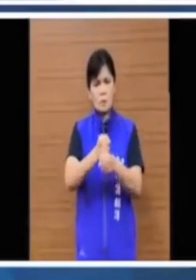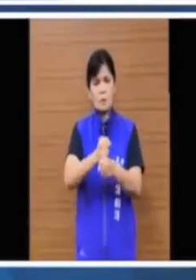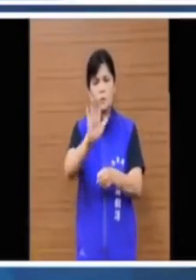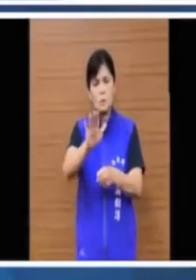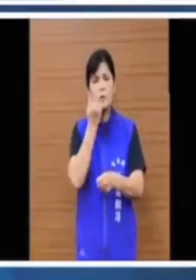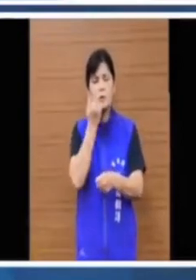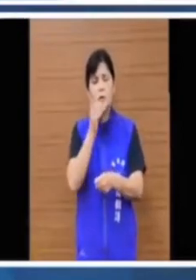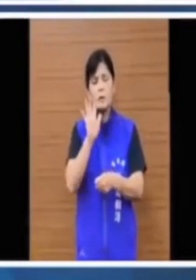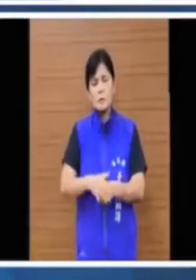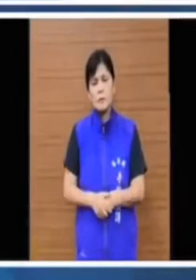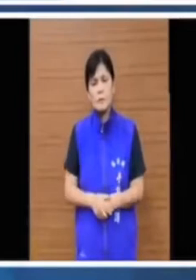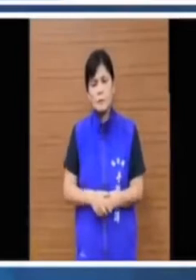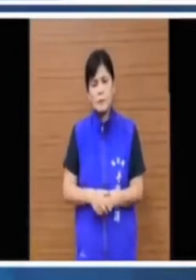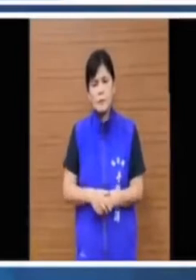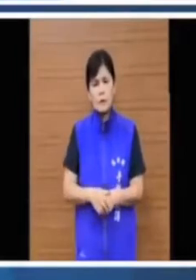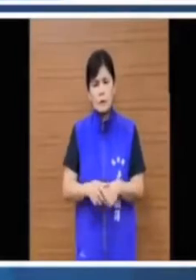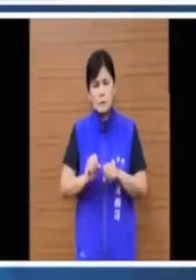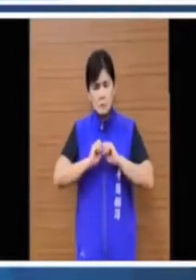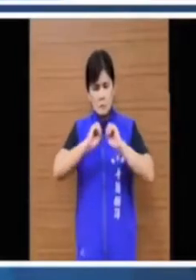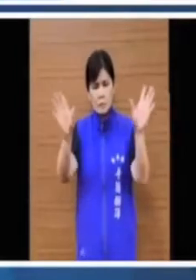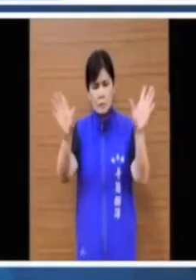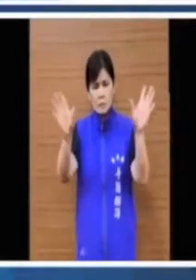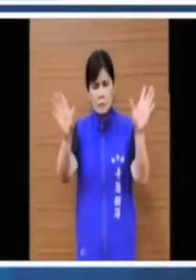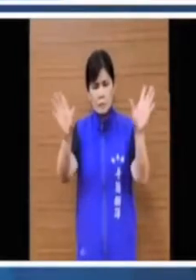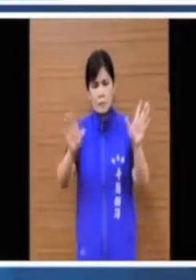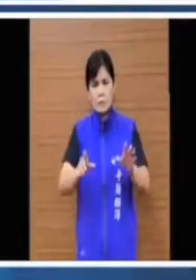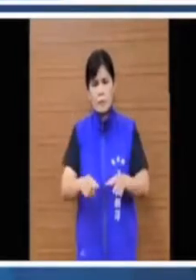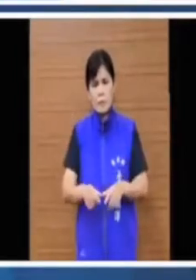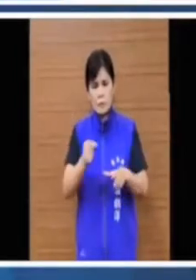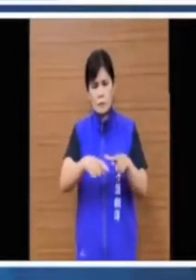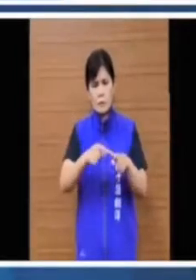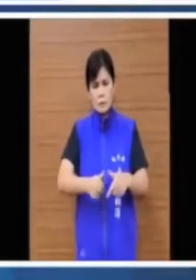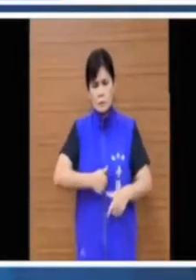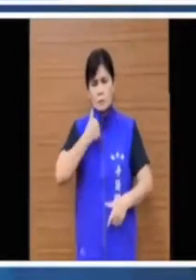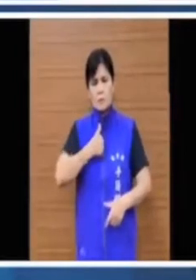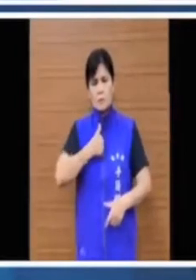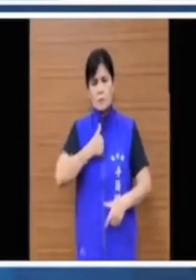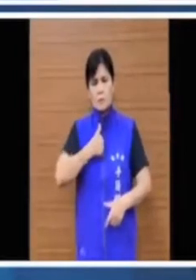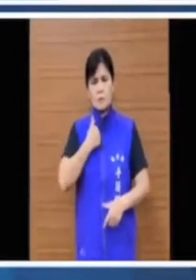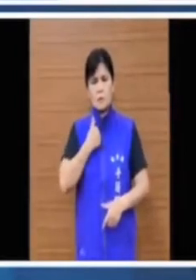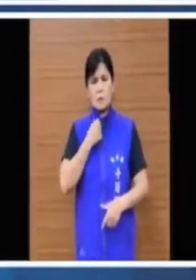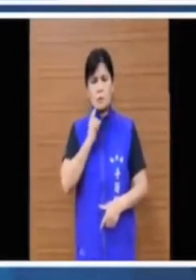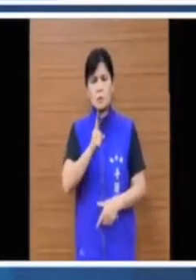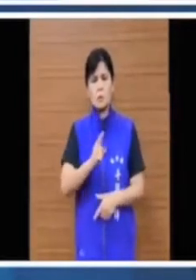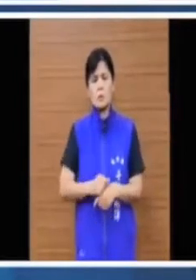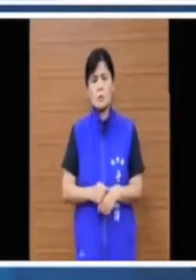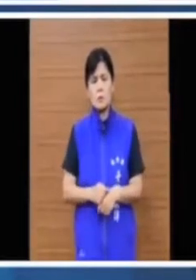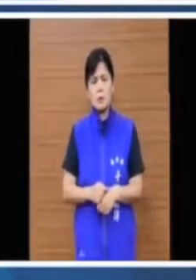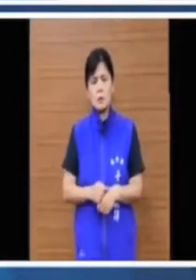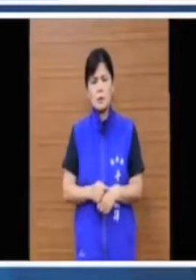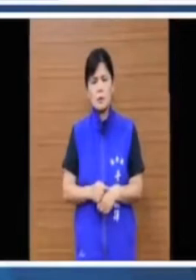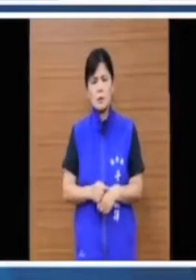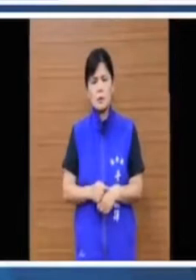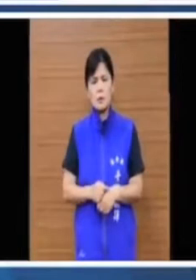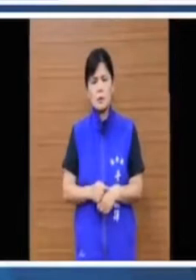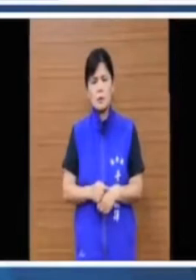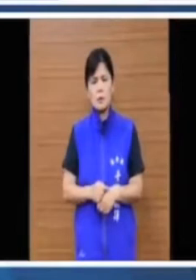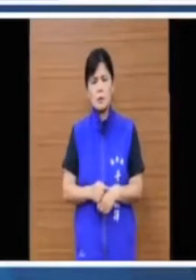那在这边呢、也要呼吁企业务必要诚实的这个疫调